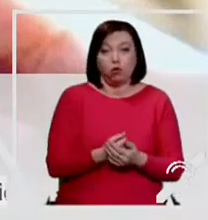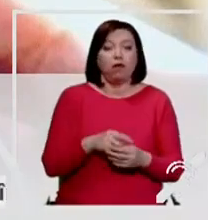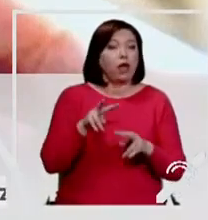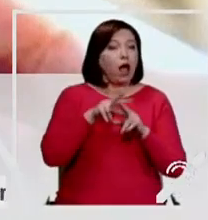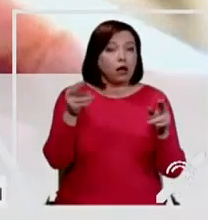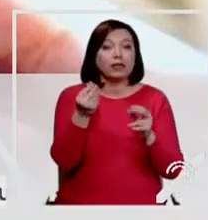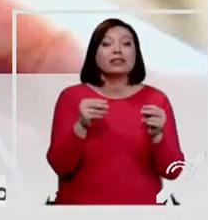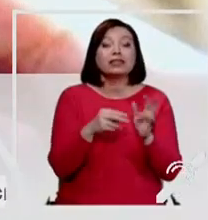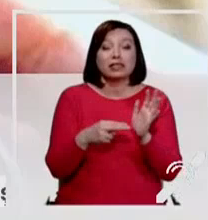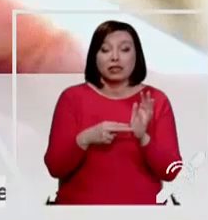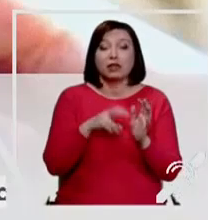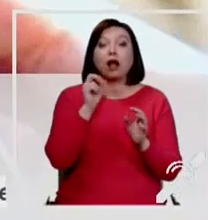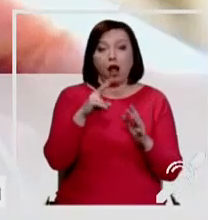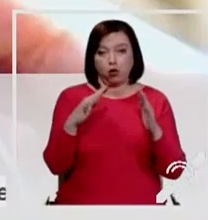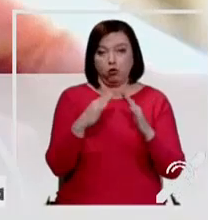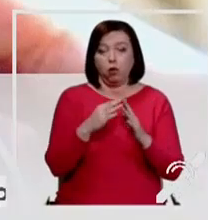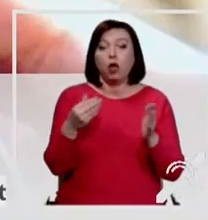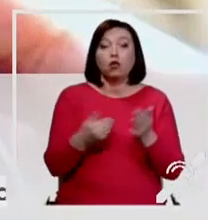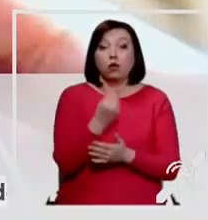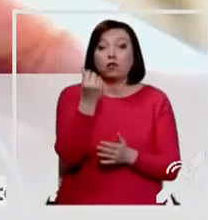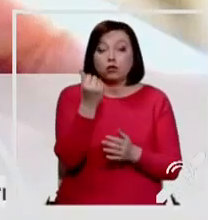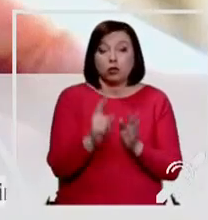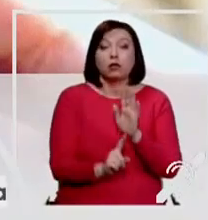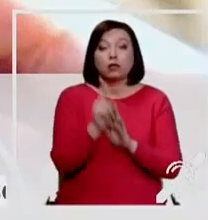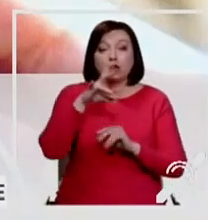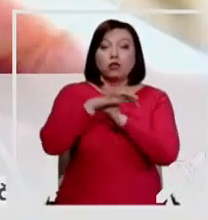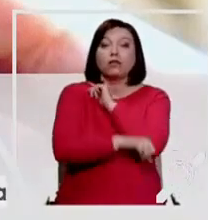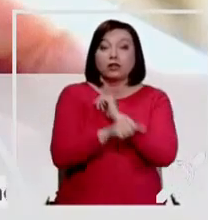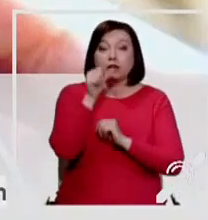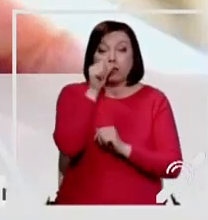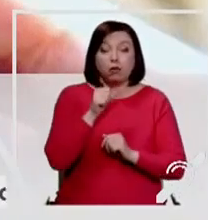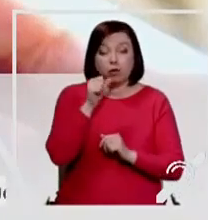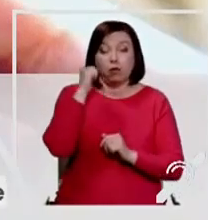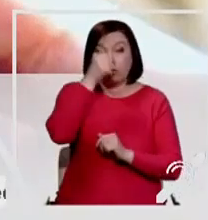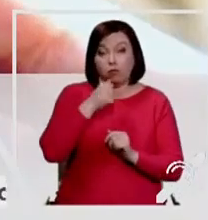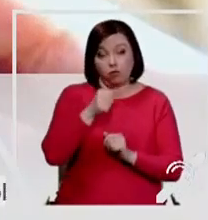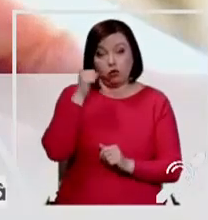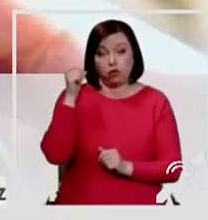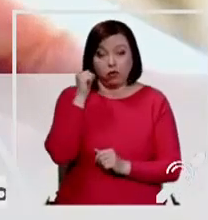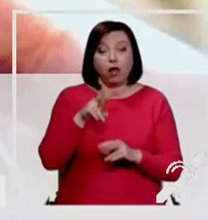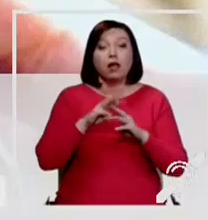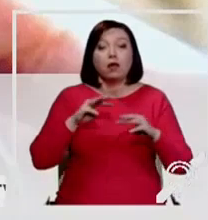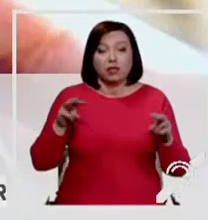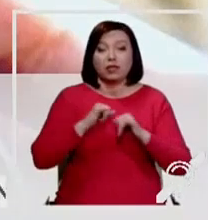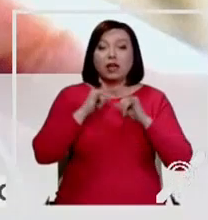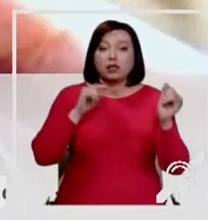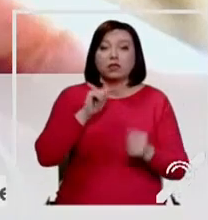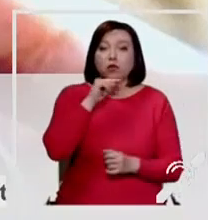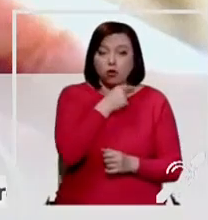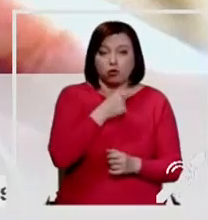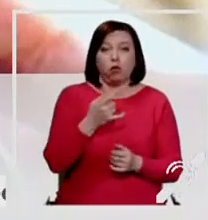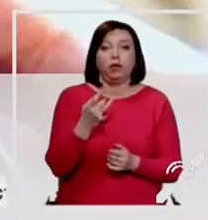aceleași prețuri ca acasă. Noile tarife au intrat în vigoare la sfârșitul anului trecut. Potrivit Ministerului Dezvoltării Economice